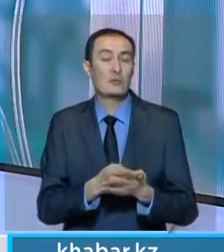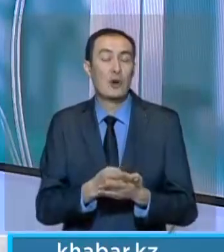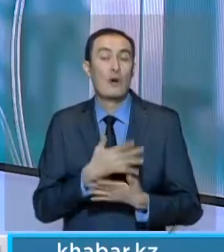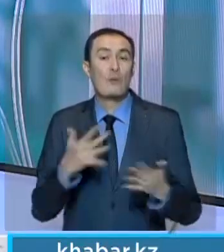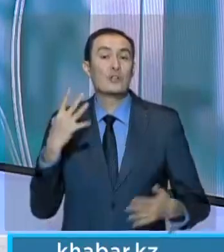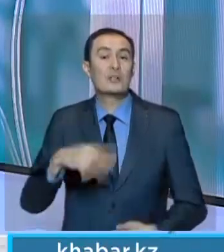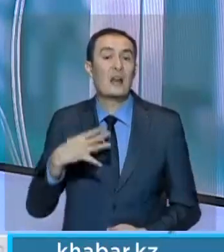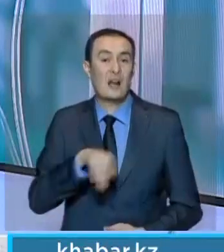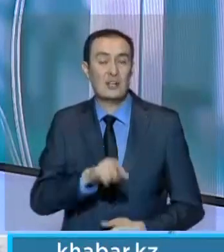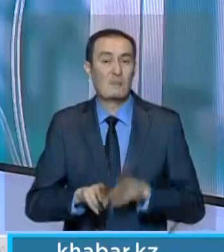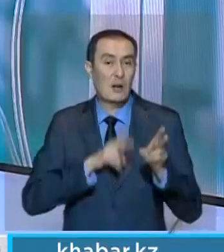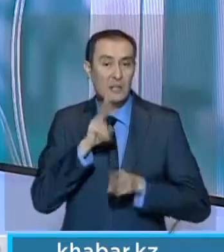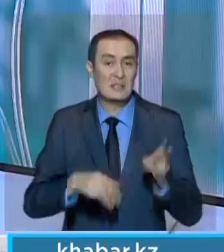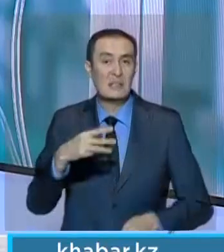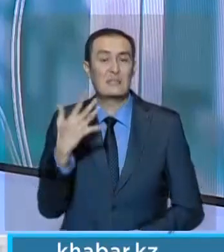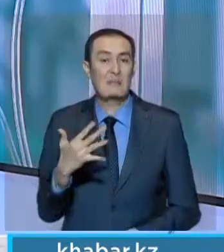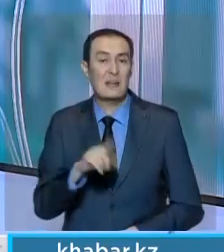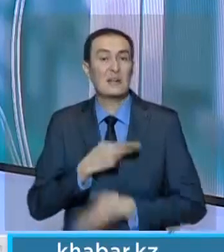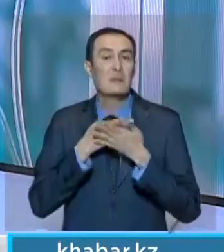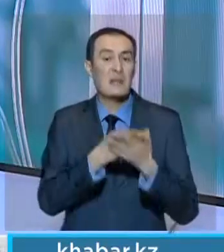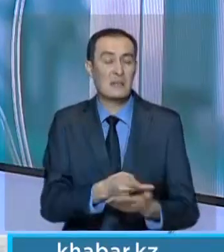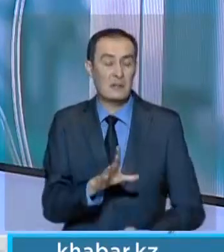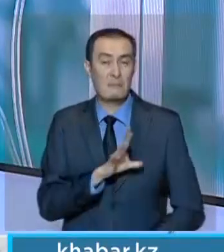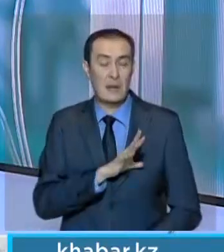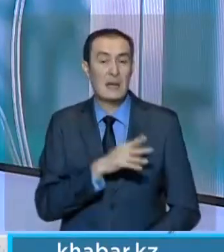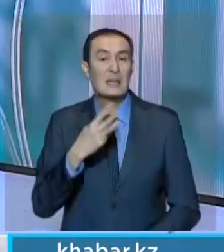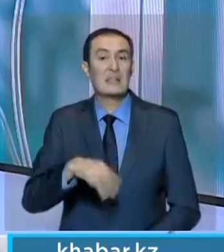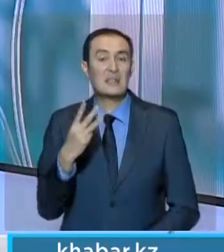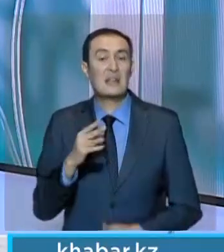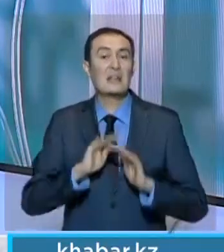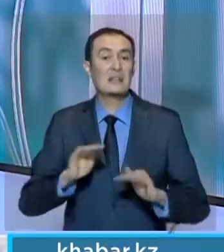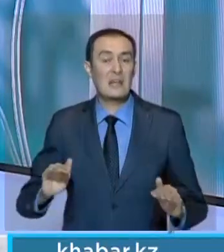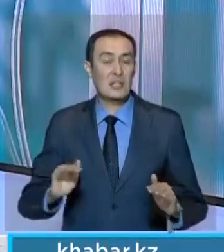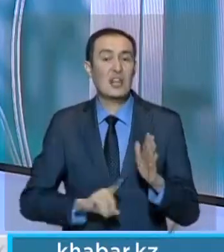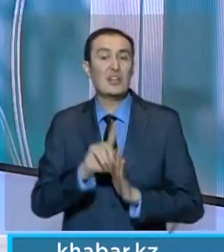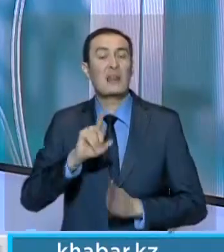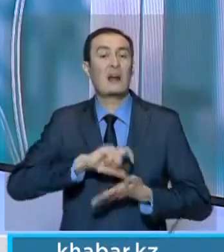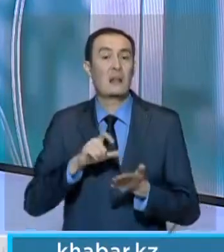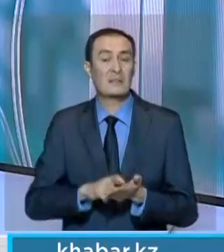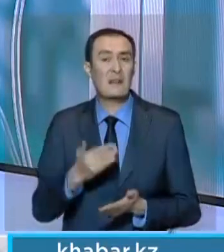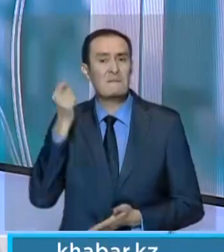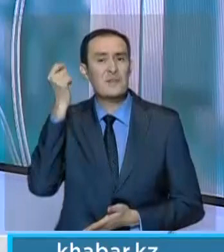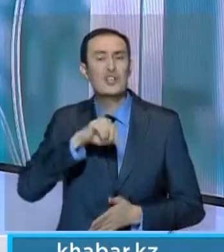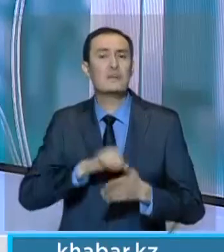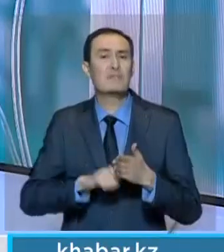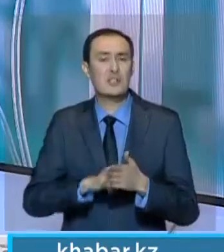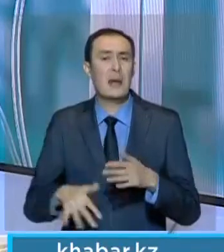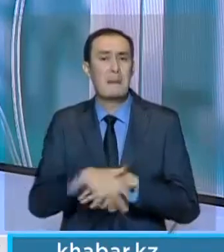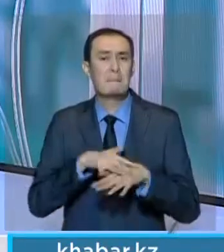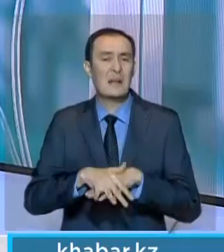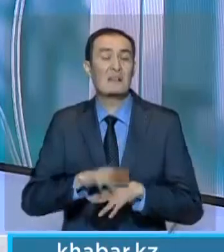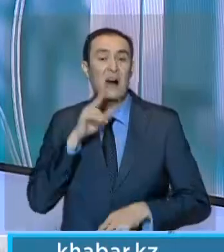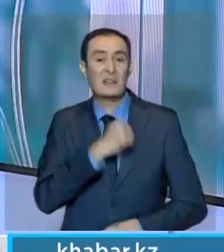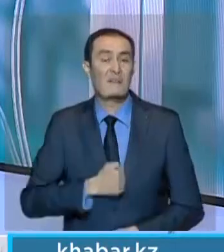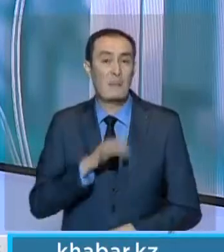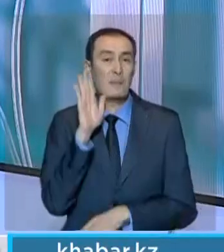более 40 человек. 35 из них госпитализировали. 33 это учащиеся начальных классов. Для выяснения причин массового отравления в